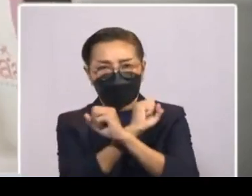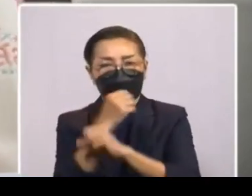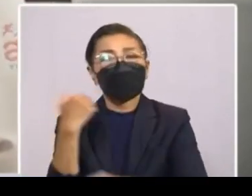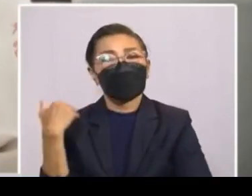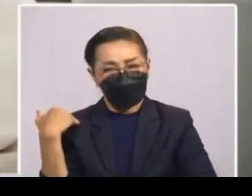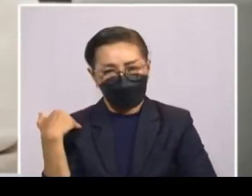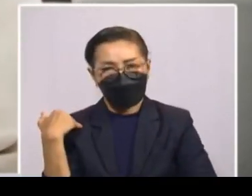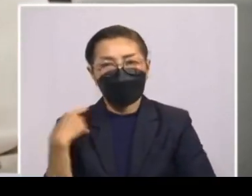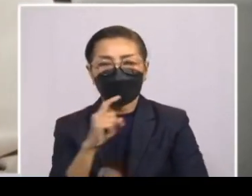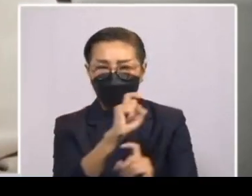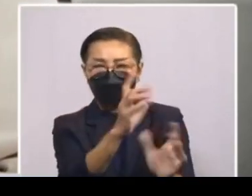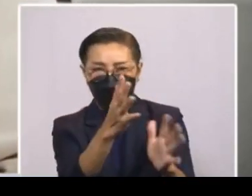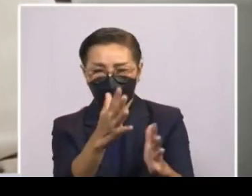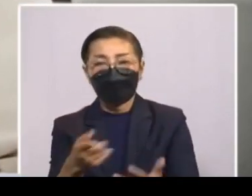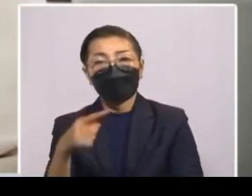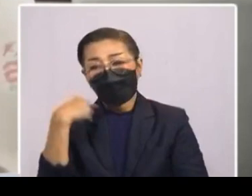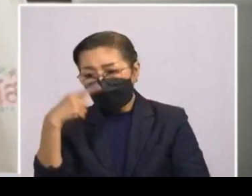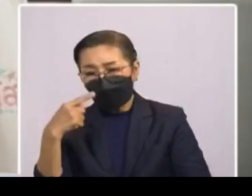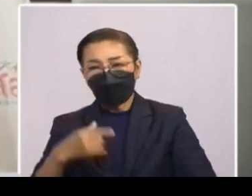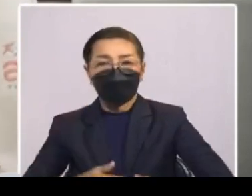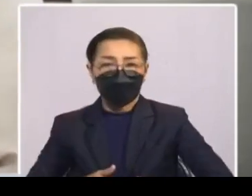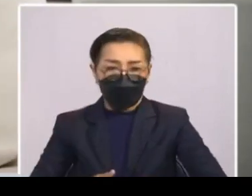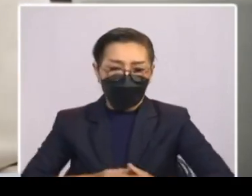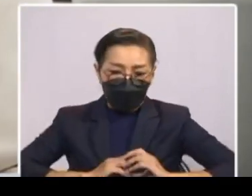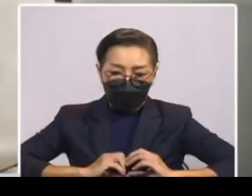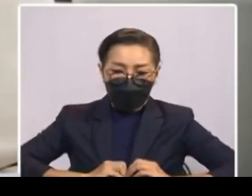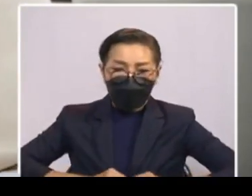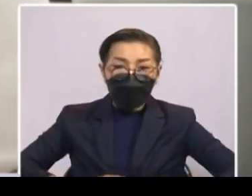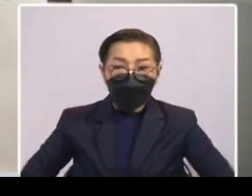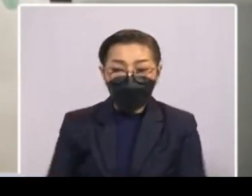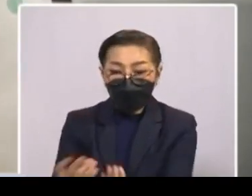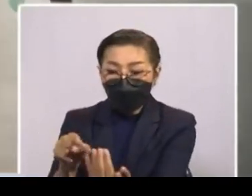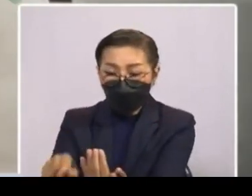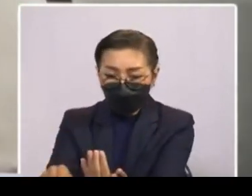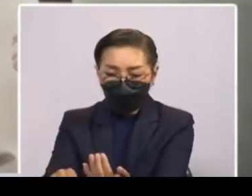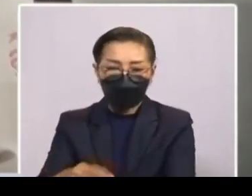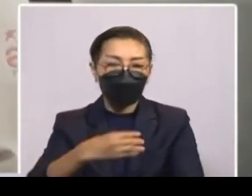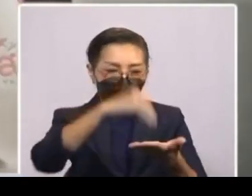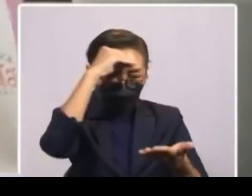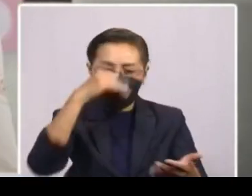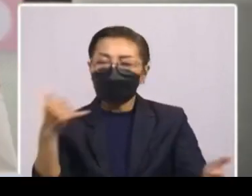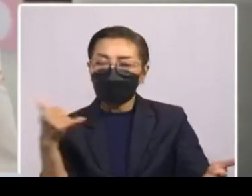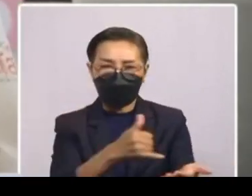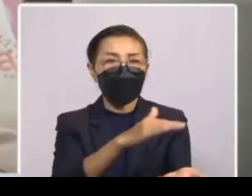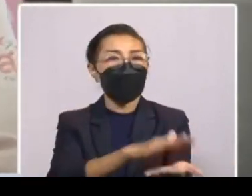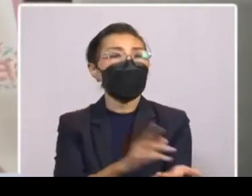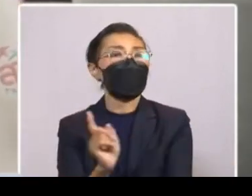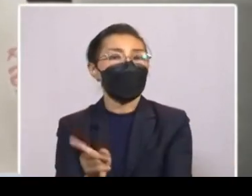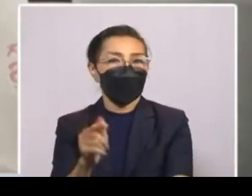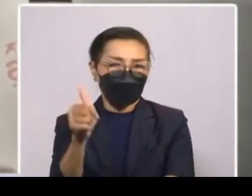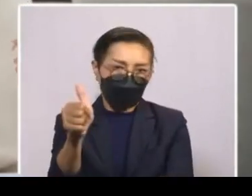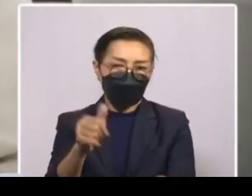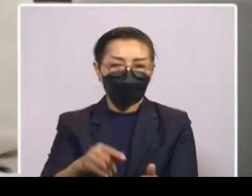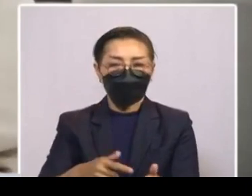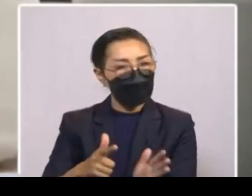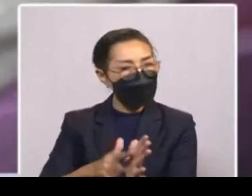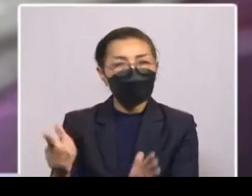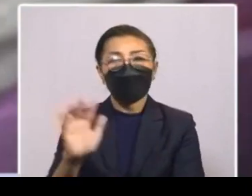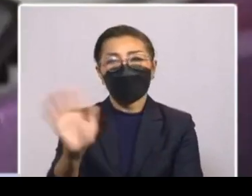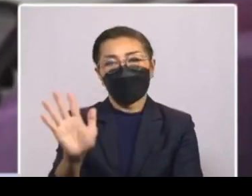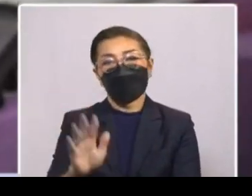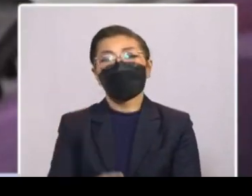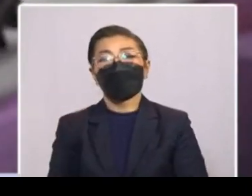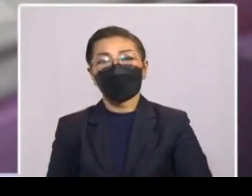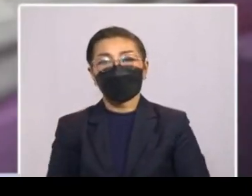ออกมาเนี่ยก็การศึกษาก็ไม่ละทิ้งไม่ใช่ไปทำให้เขาต้องออกจากระบบการศึกษาไปแล้วก็ยิ่งแย ่วั